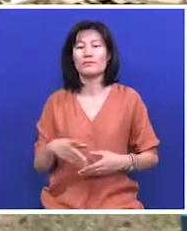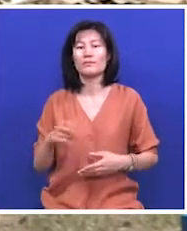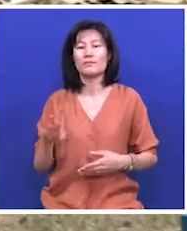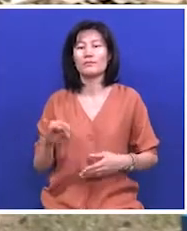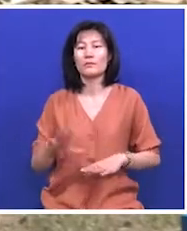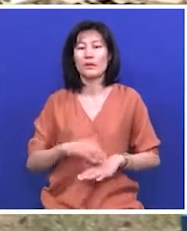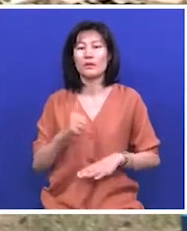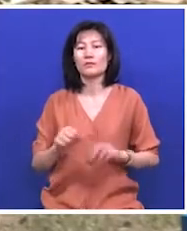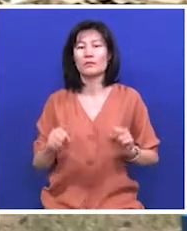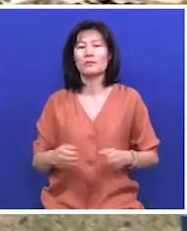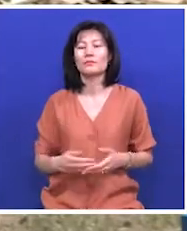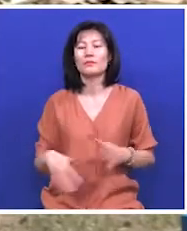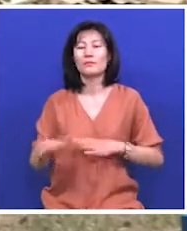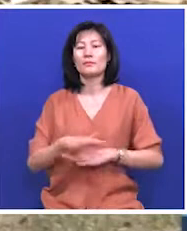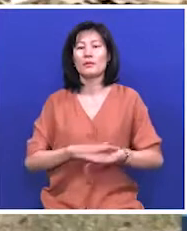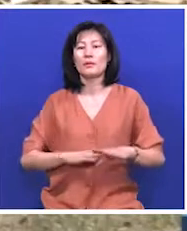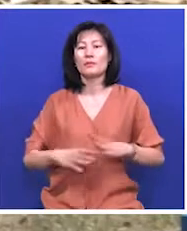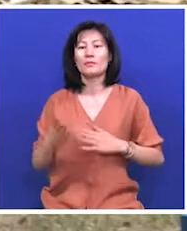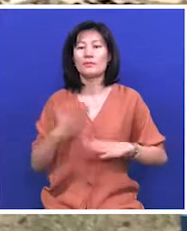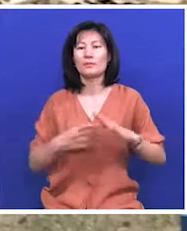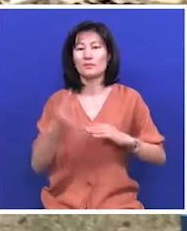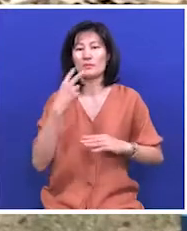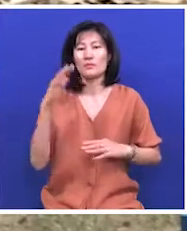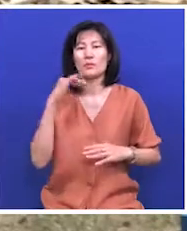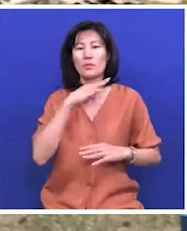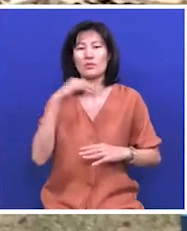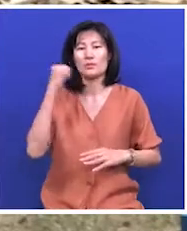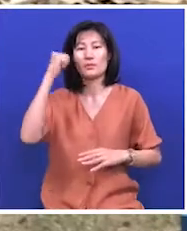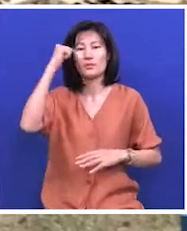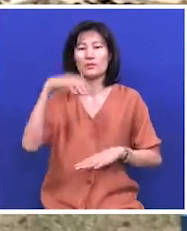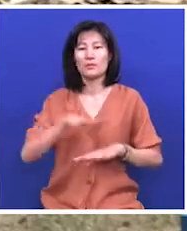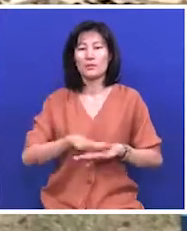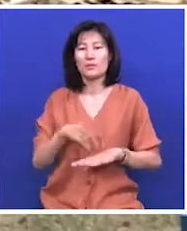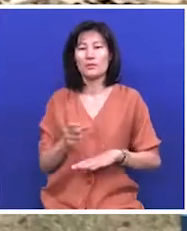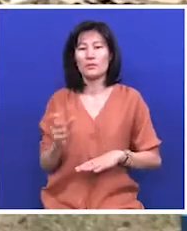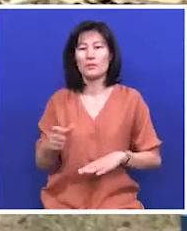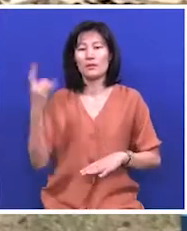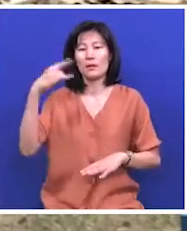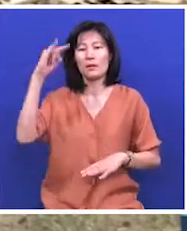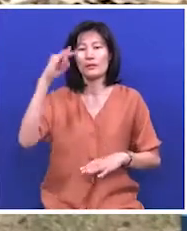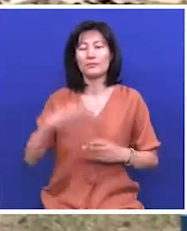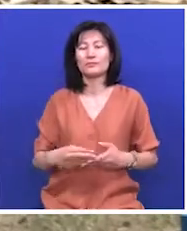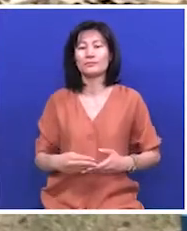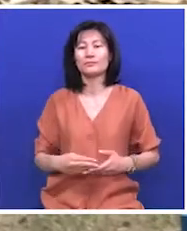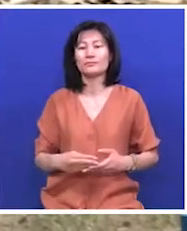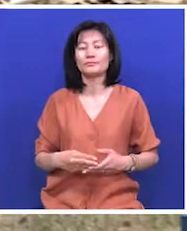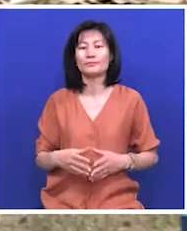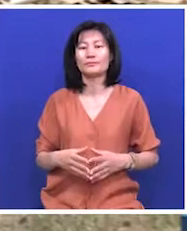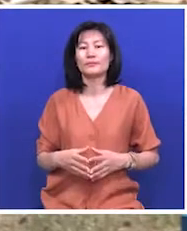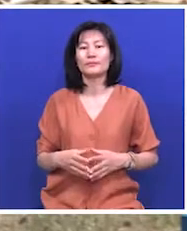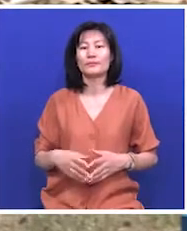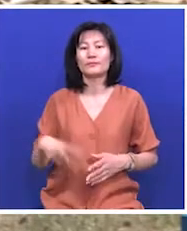екен, елбасылар да жақсылық қылып отыр екен. Бәріне мен көп-көп рахмет айтамын, халқыма да көп-көп рахмет айтамын.